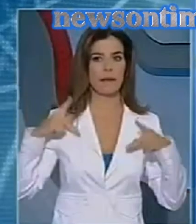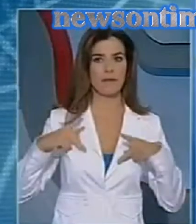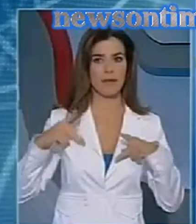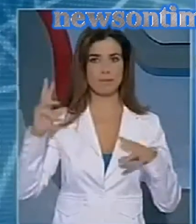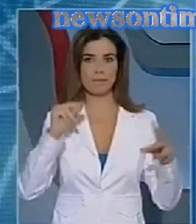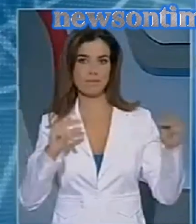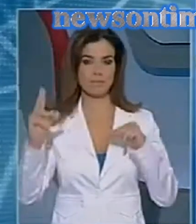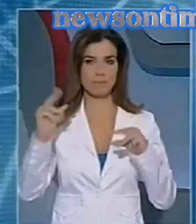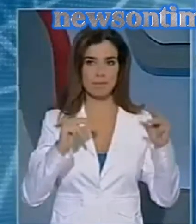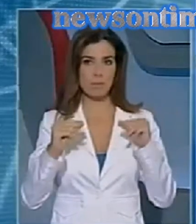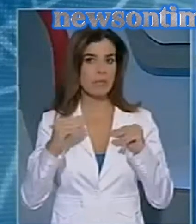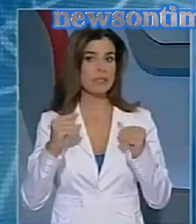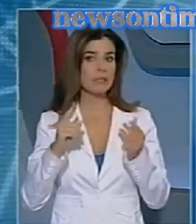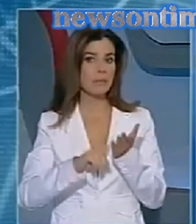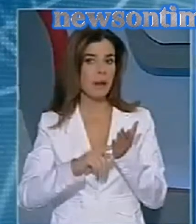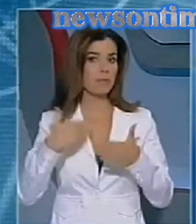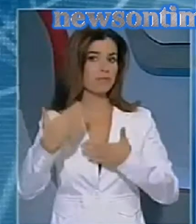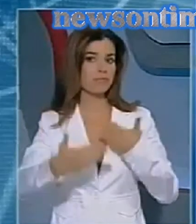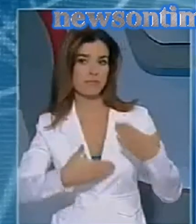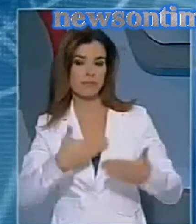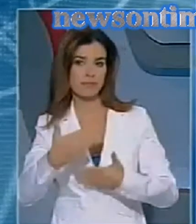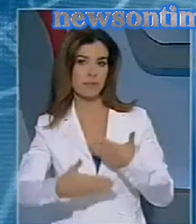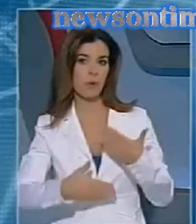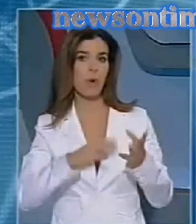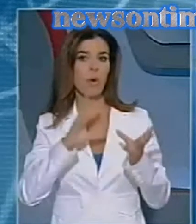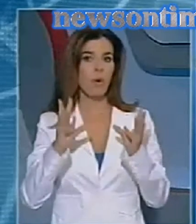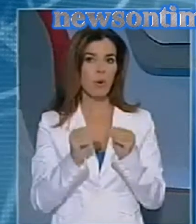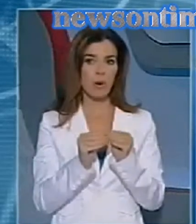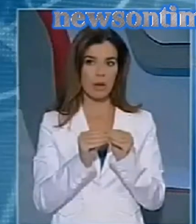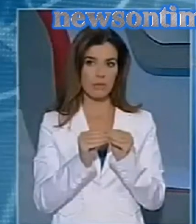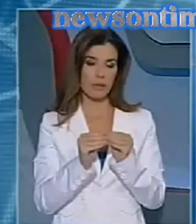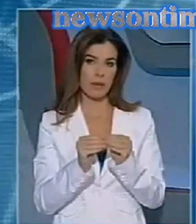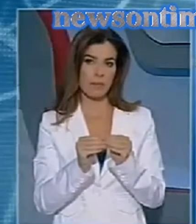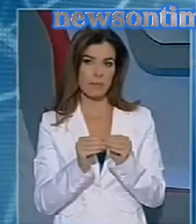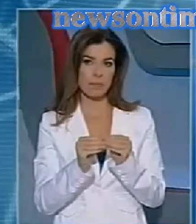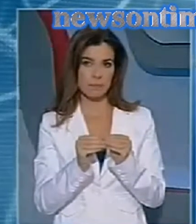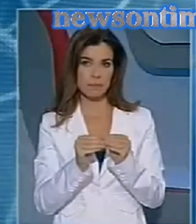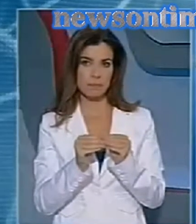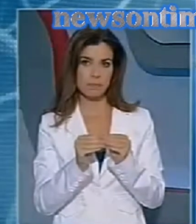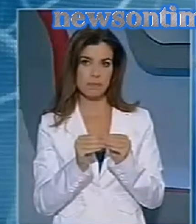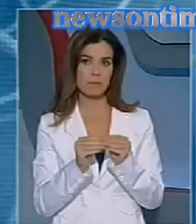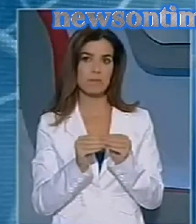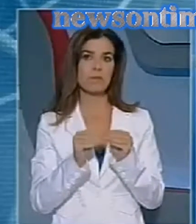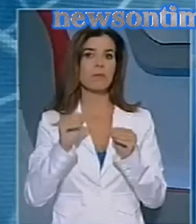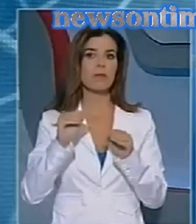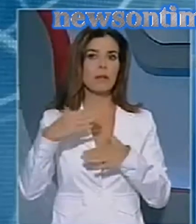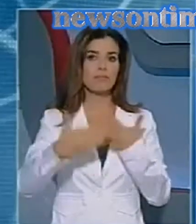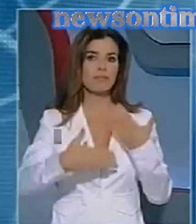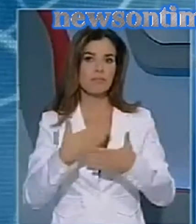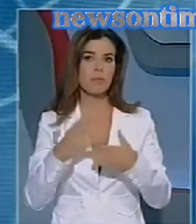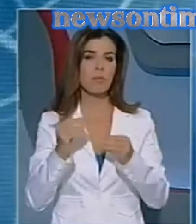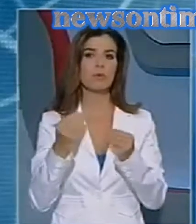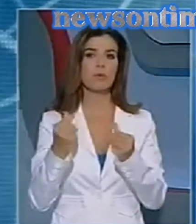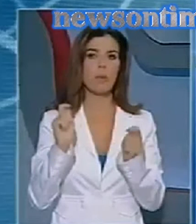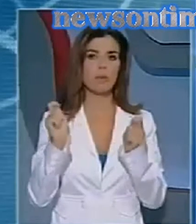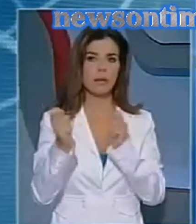and the Greek government on the steps taken both in terms of